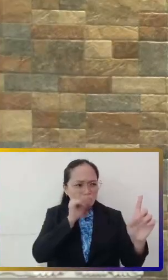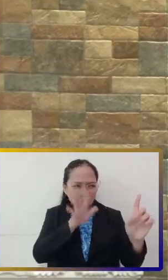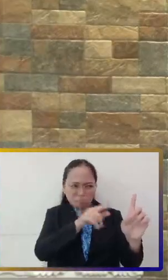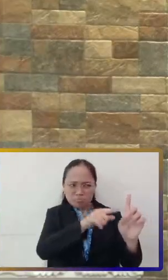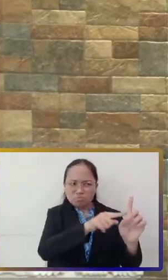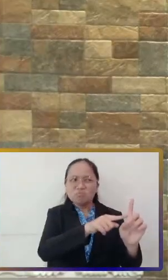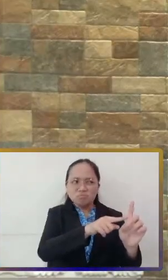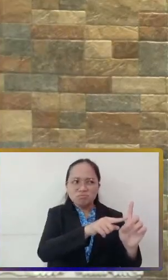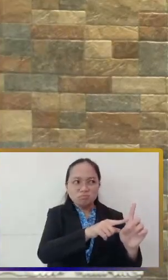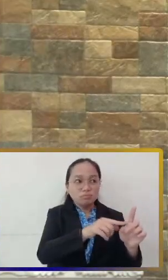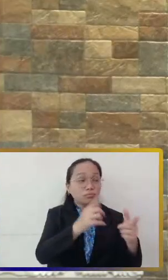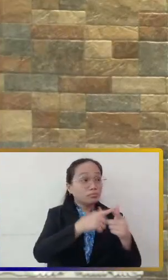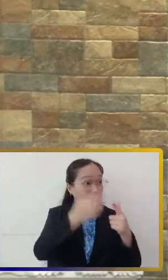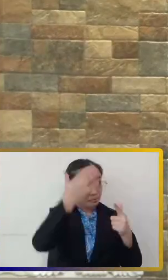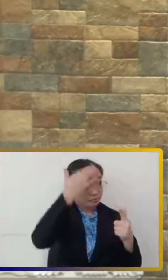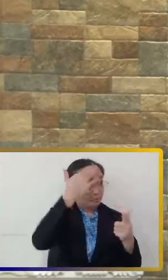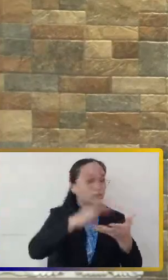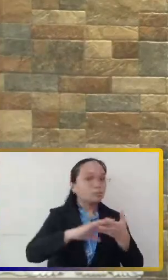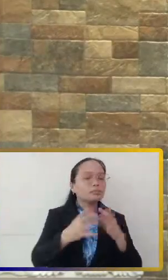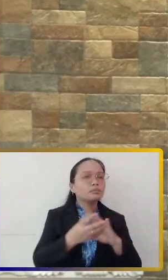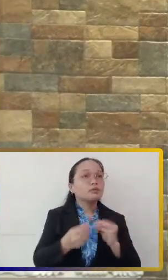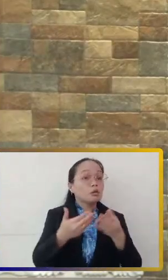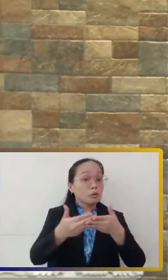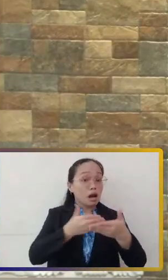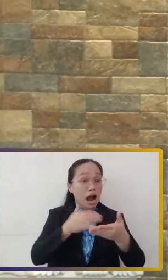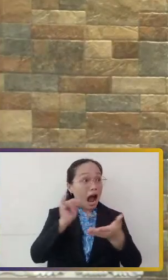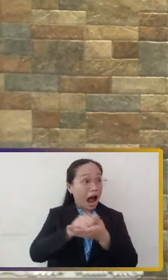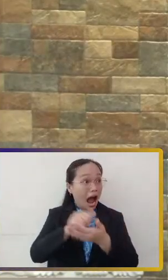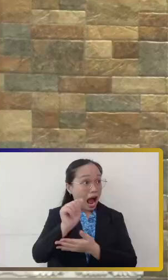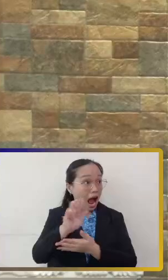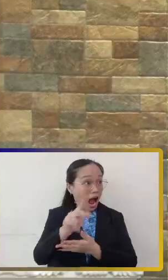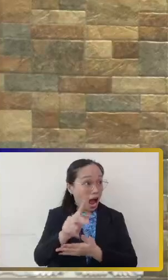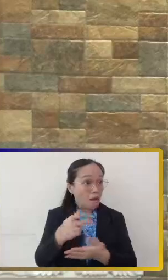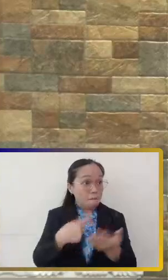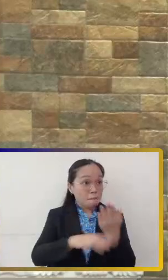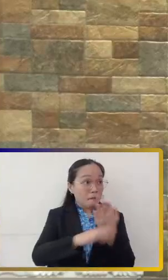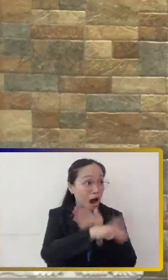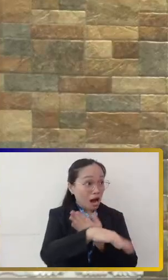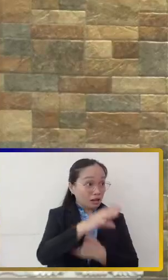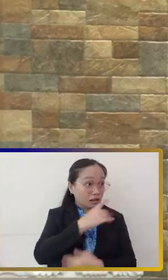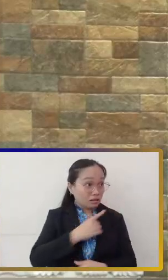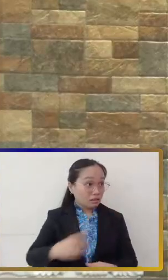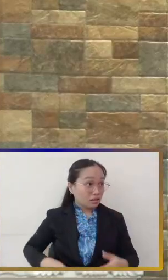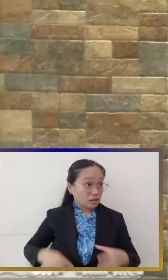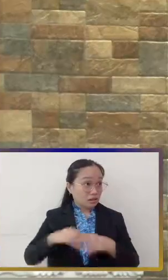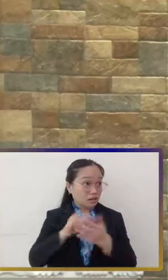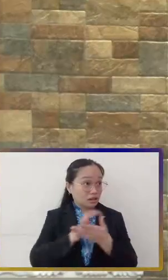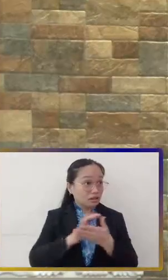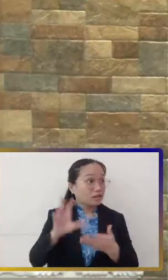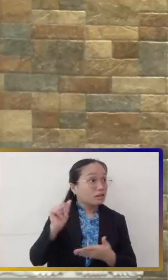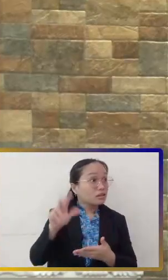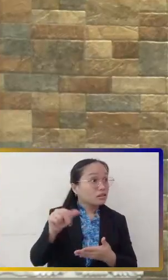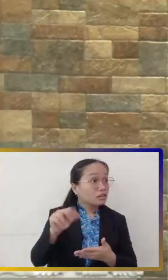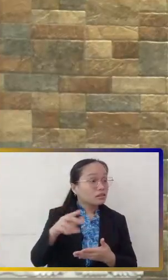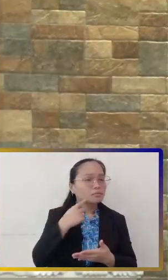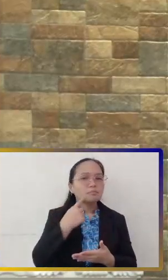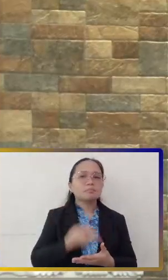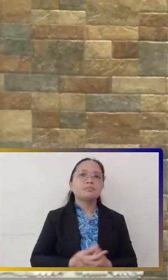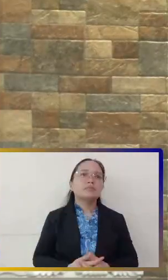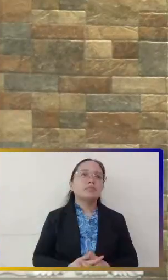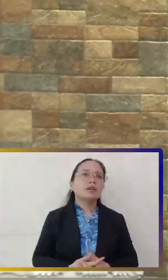ito nakabalik kay David, now, sa chapter 13 ng aklat